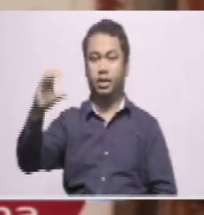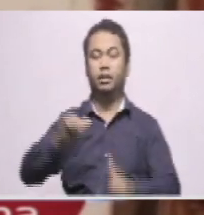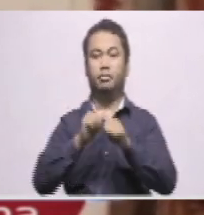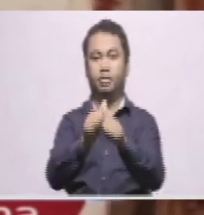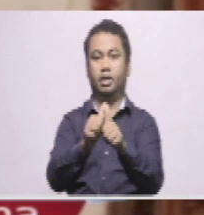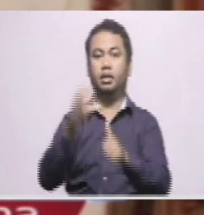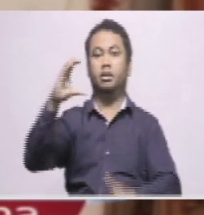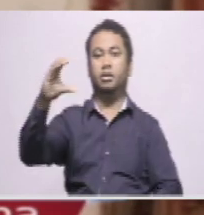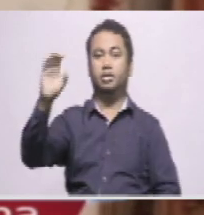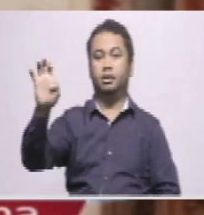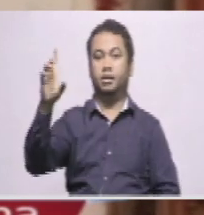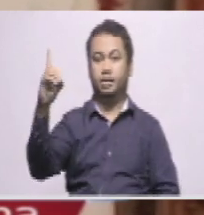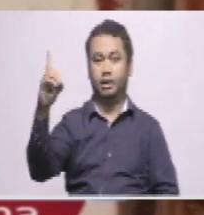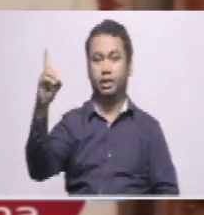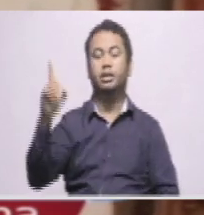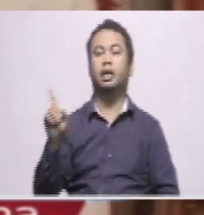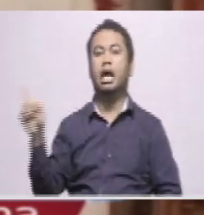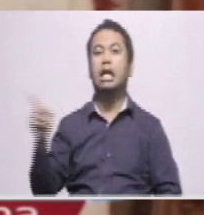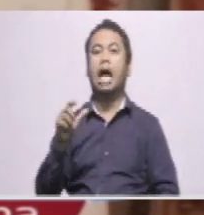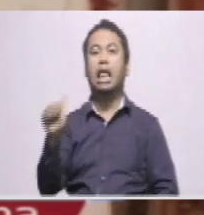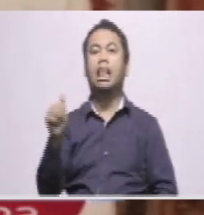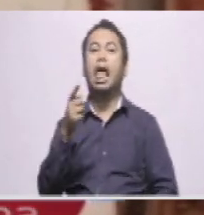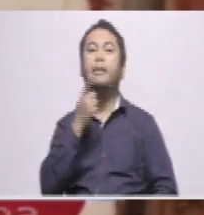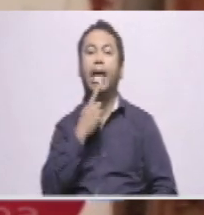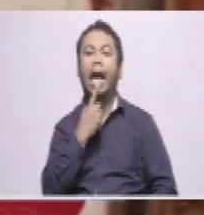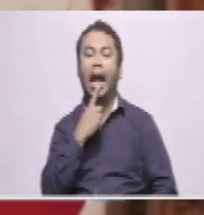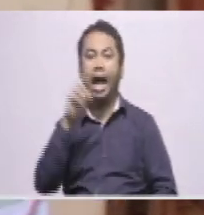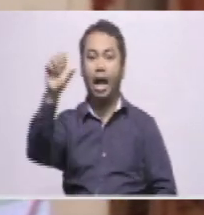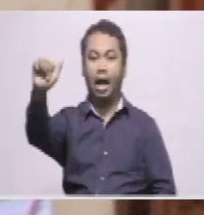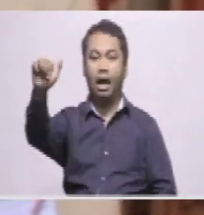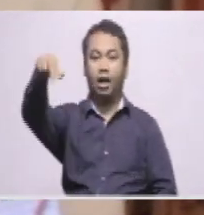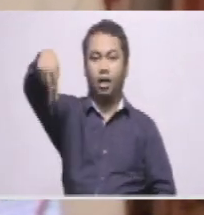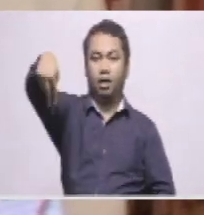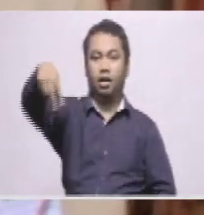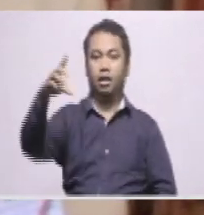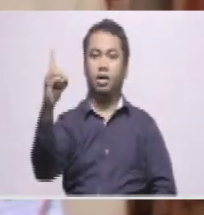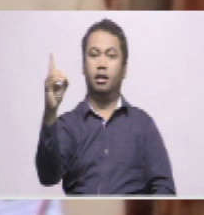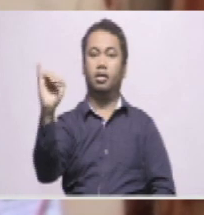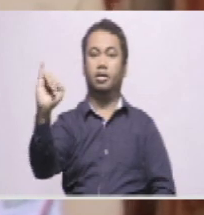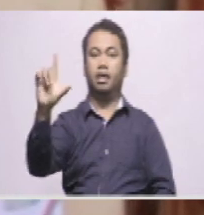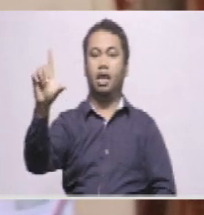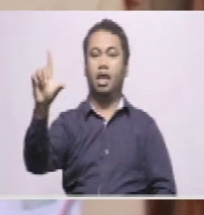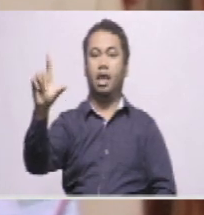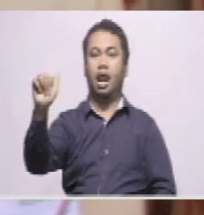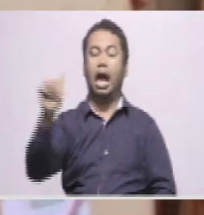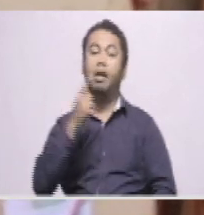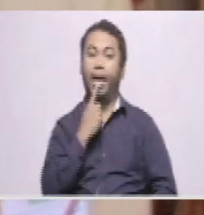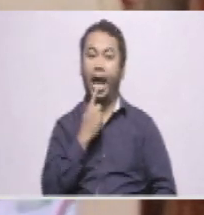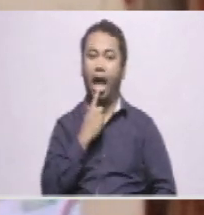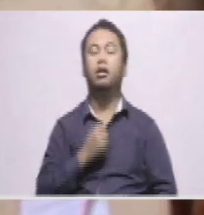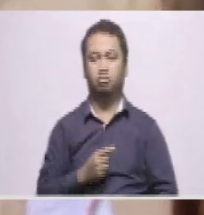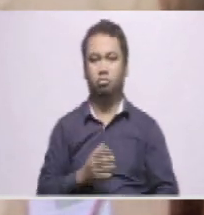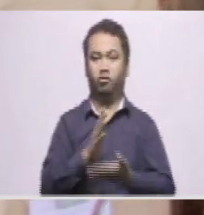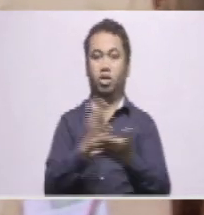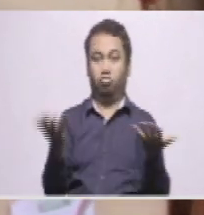SAID aty amin'ny distrikana Andelamendy izany hoe ny lamina rehetrarehetra mialoha